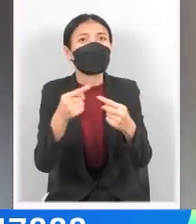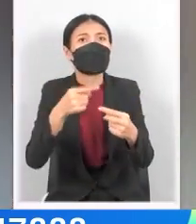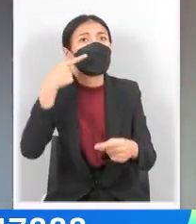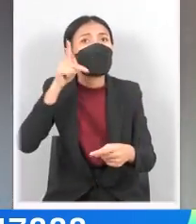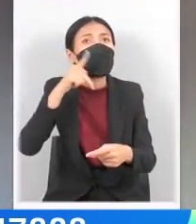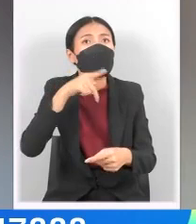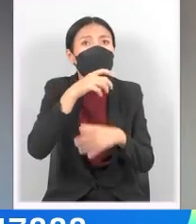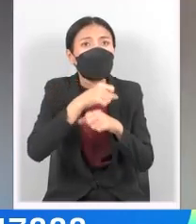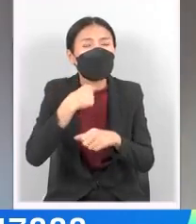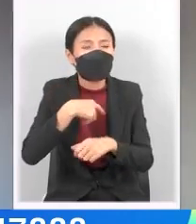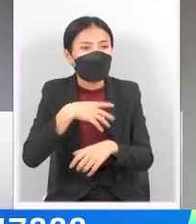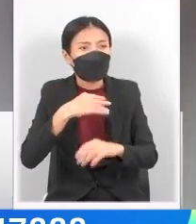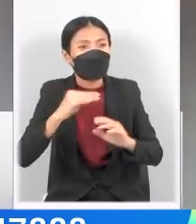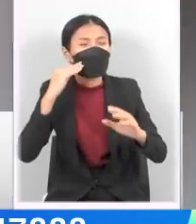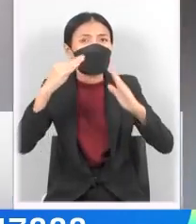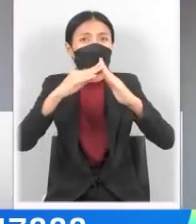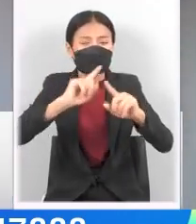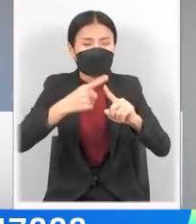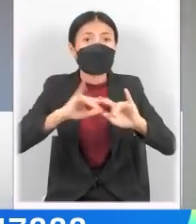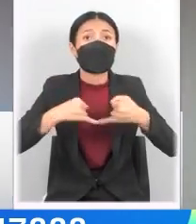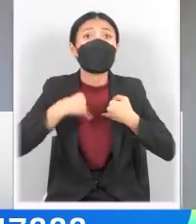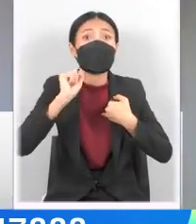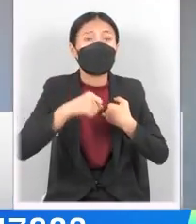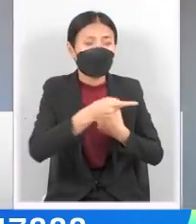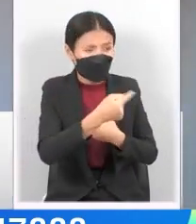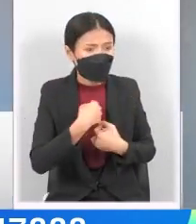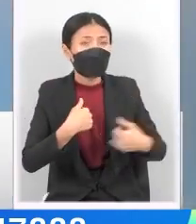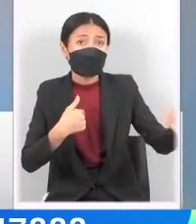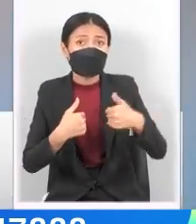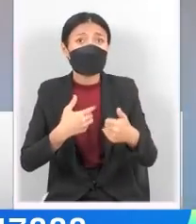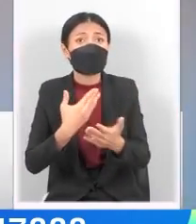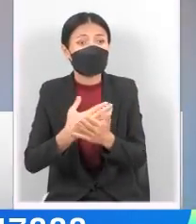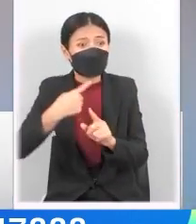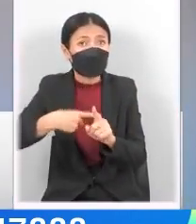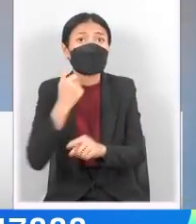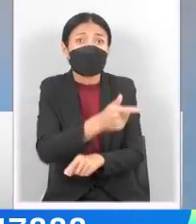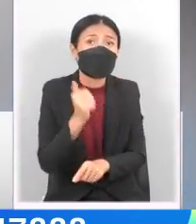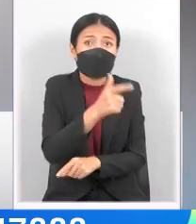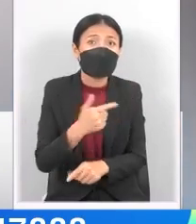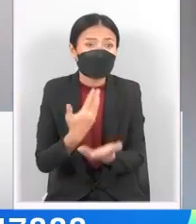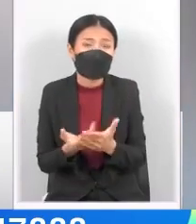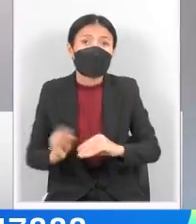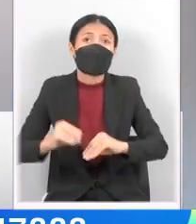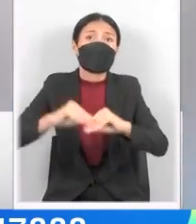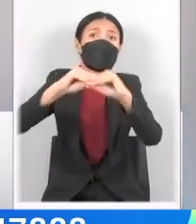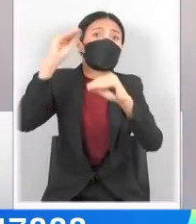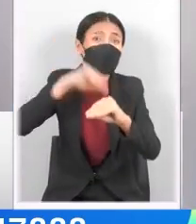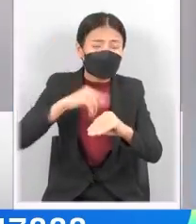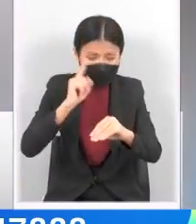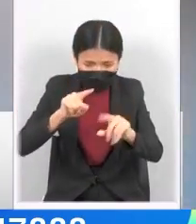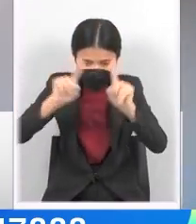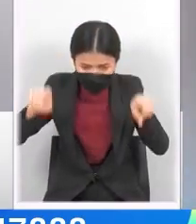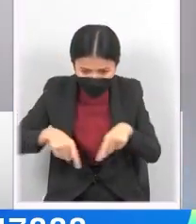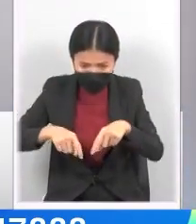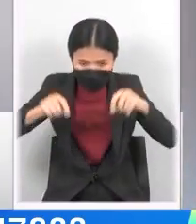าครับจับใจความได้ว่าถูกคุณป้าเนี่ยมาทวงเงินค่าเช่าพร้อมกับขอขึ้นค่าเช่าแบบวันเว้นวันเลยทั้งที่ทำสัญญาไว้แล้วนะครับป้าจึ